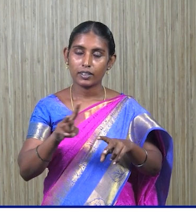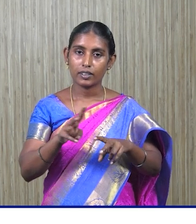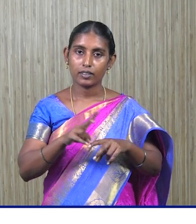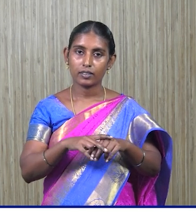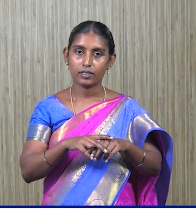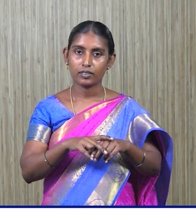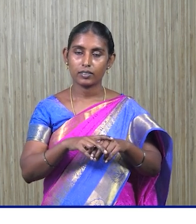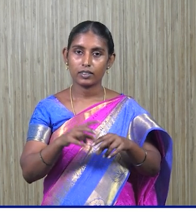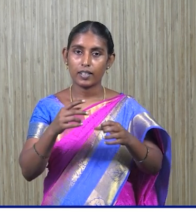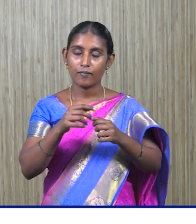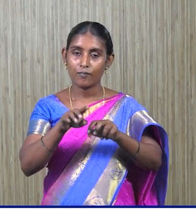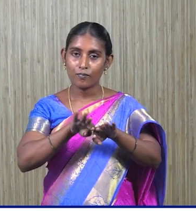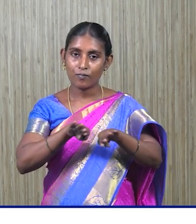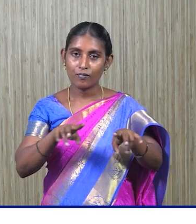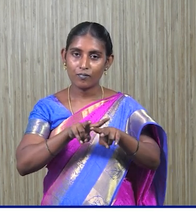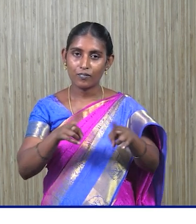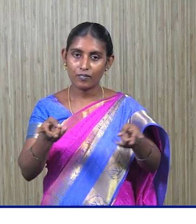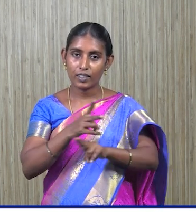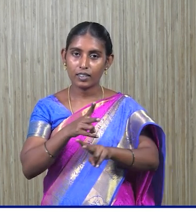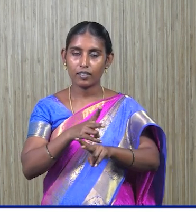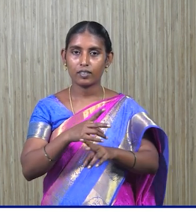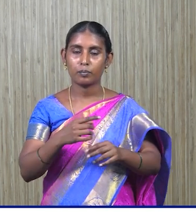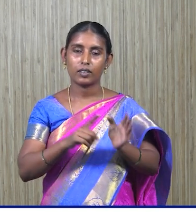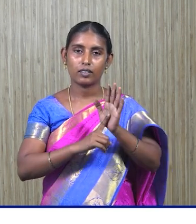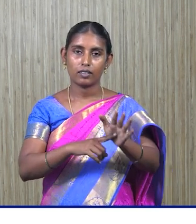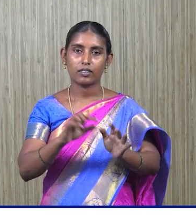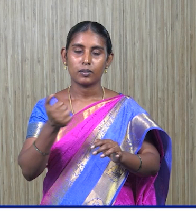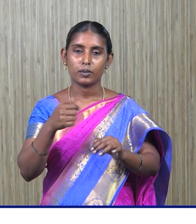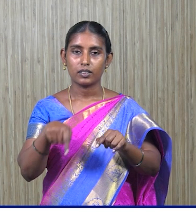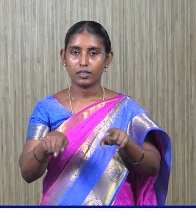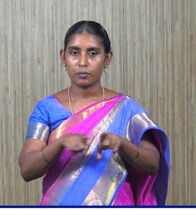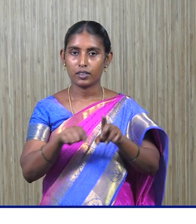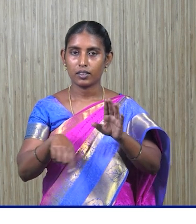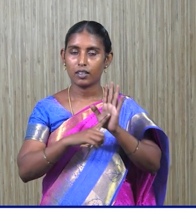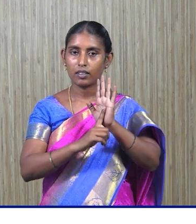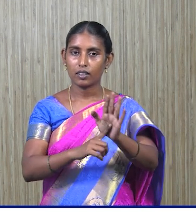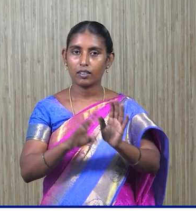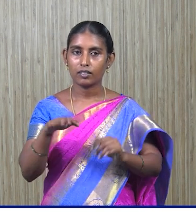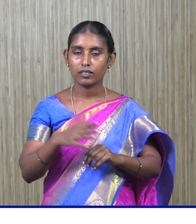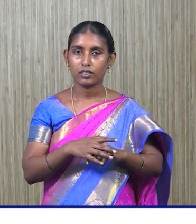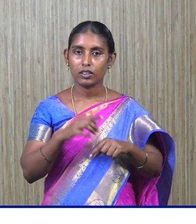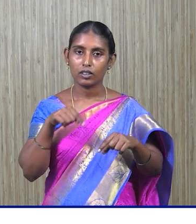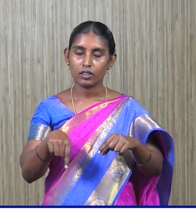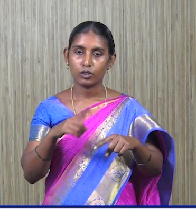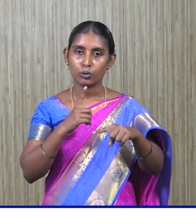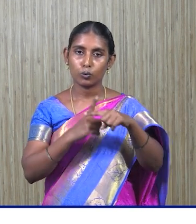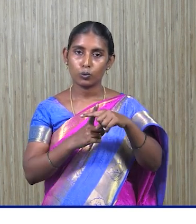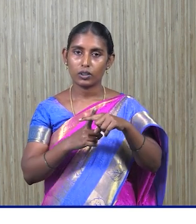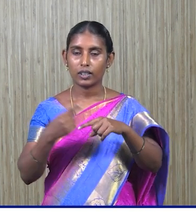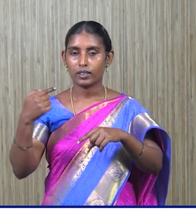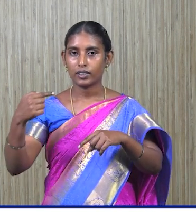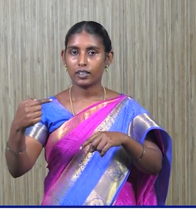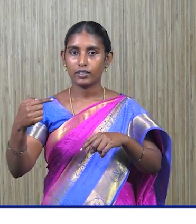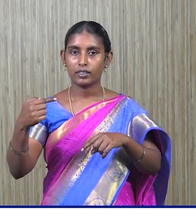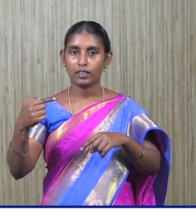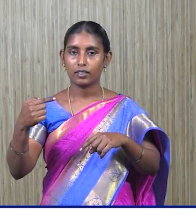இரண்டு பெருக்குத்தொகையின் வித்தியாசமாக குறிப்பிட முடியும். இதைத்தான் நம்ம அந்த அமைப்பில் குறித்திருக்கின்றோம். இது கூட்டல் மற்றும் கழித்தல் மீதான